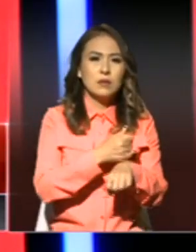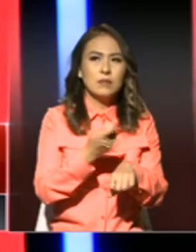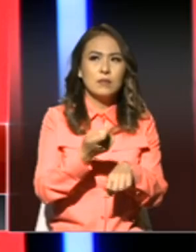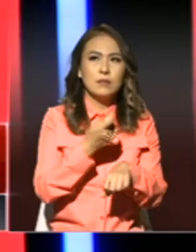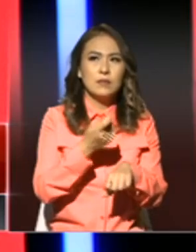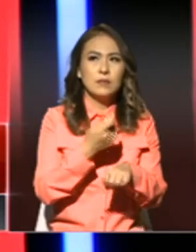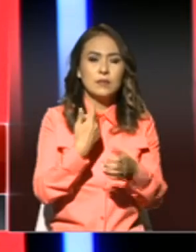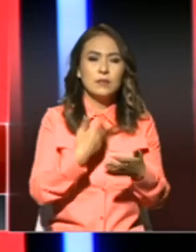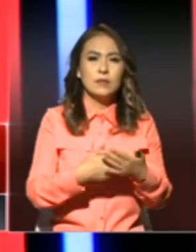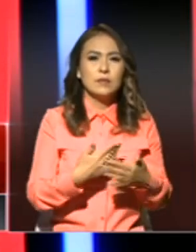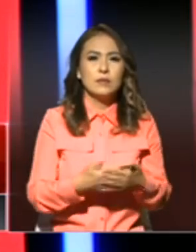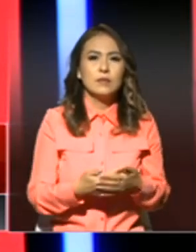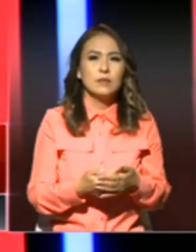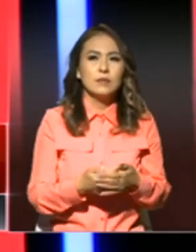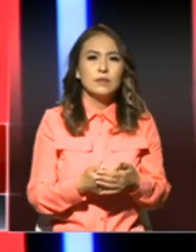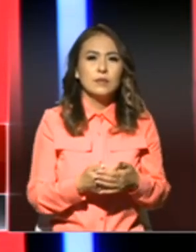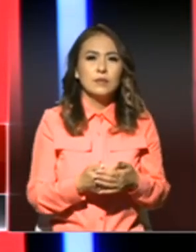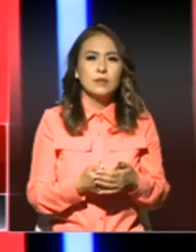бар, шын айту керек.